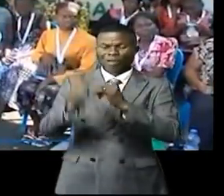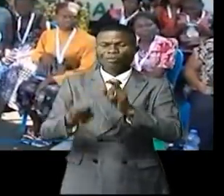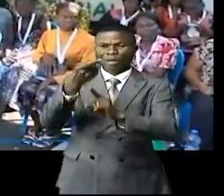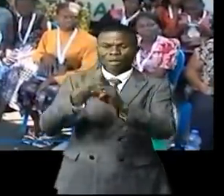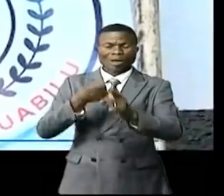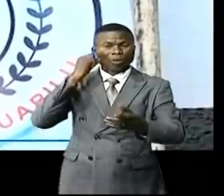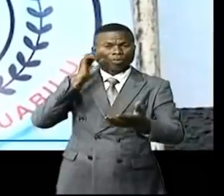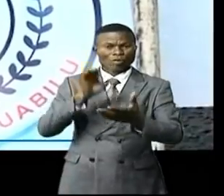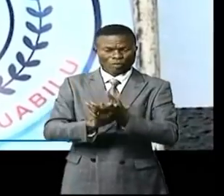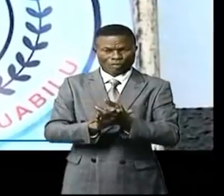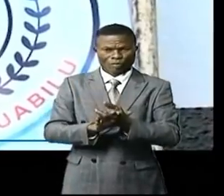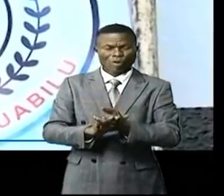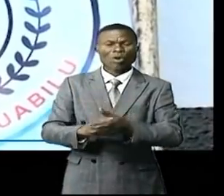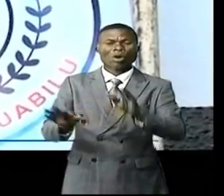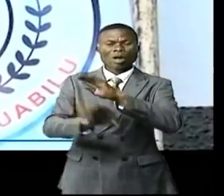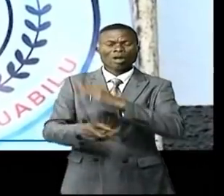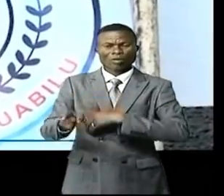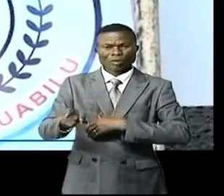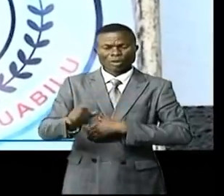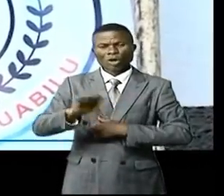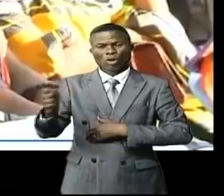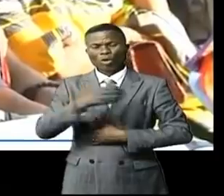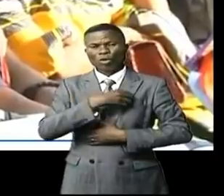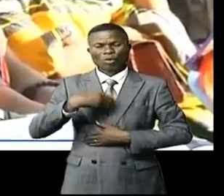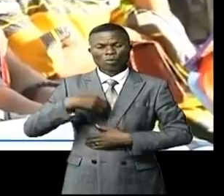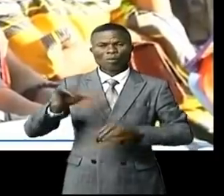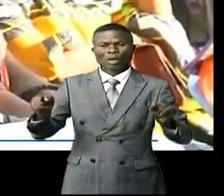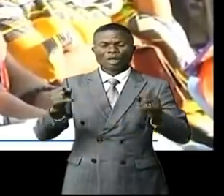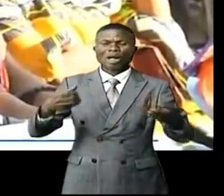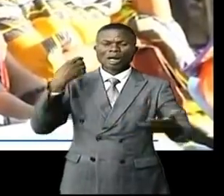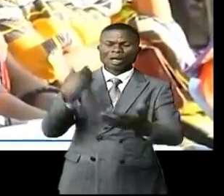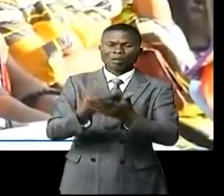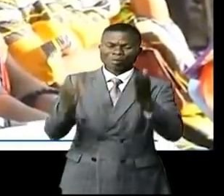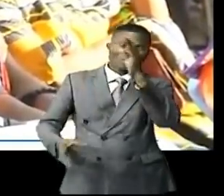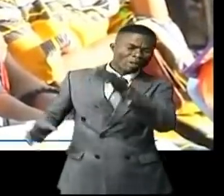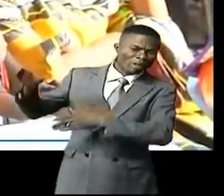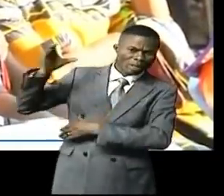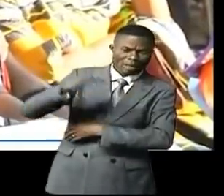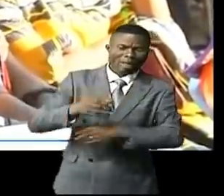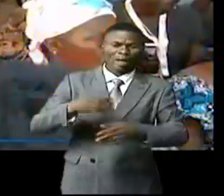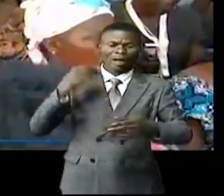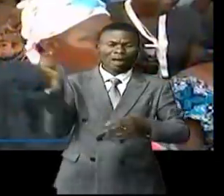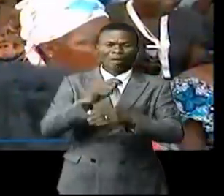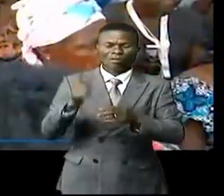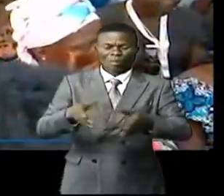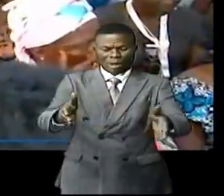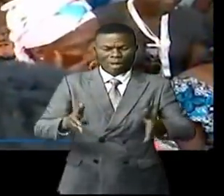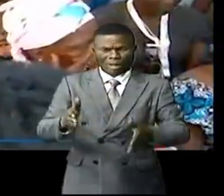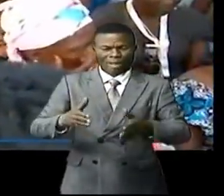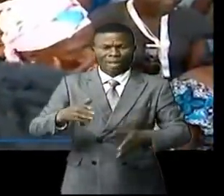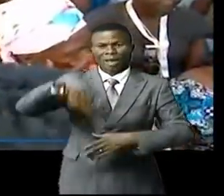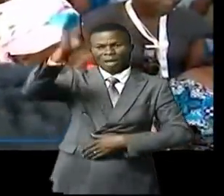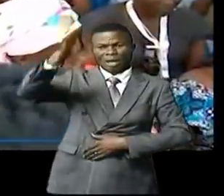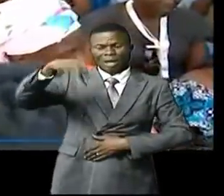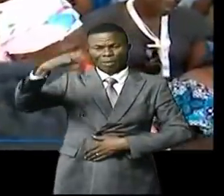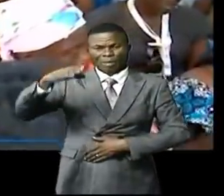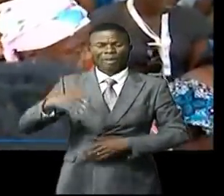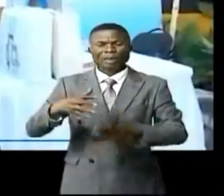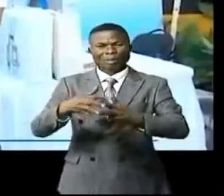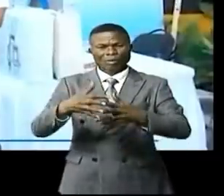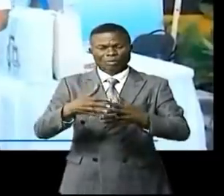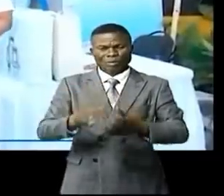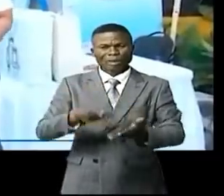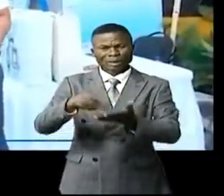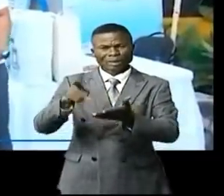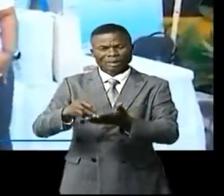femmes au sein de cette fondation, certaines femmes footballeurs, judokas, briquetières, peintres, machinistes et menuisières ont été